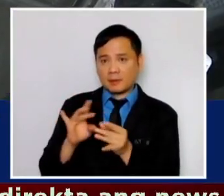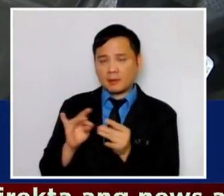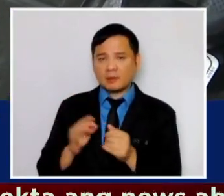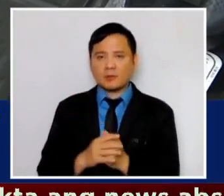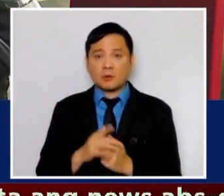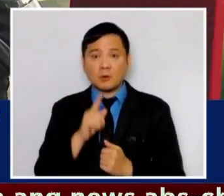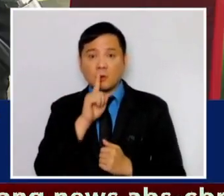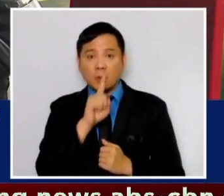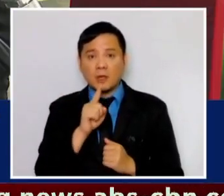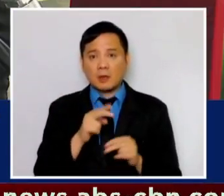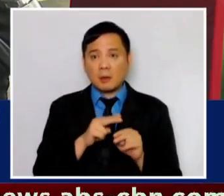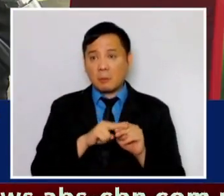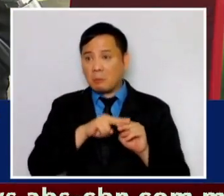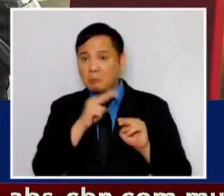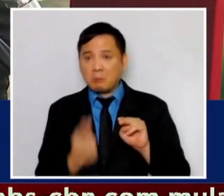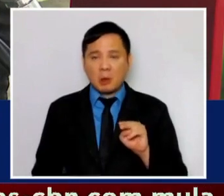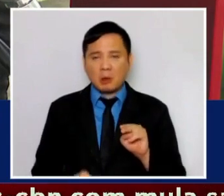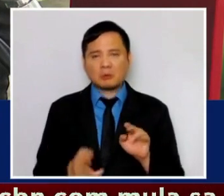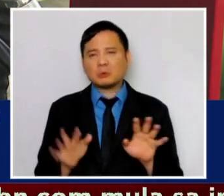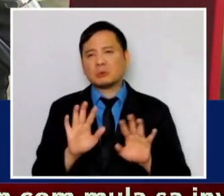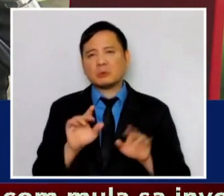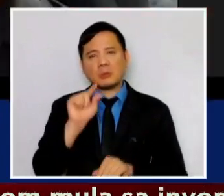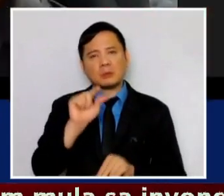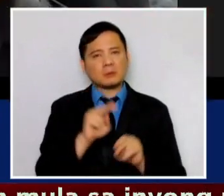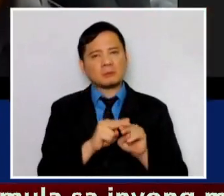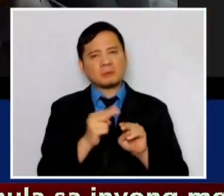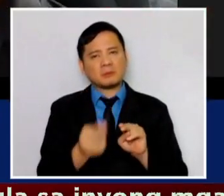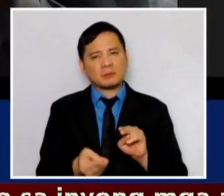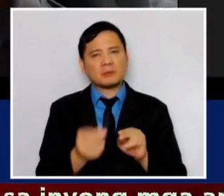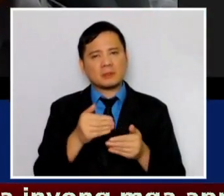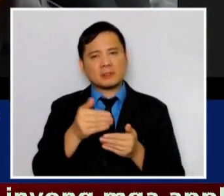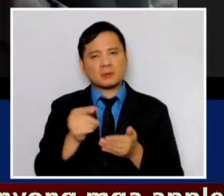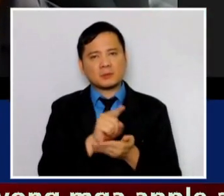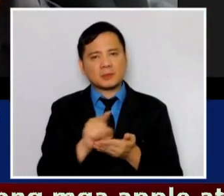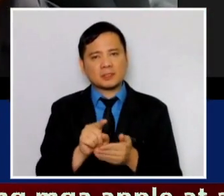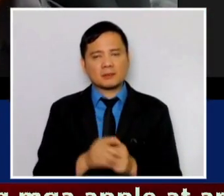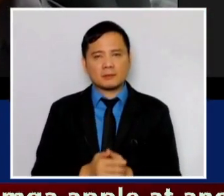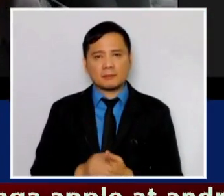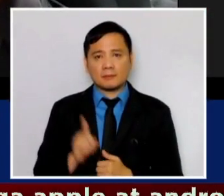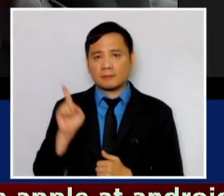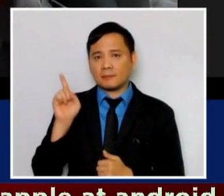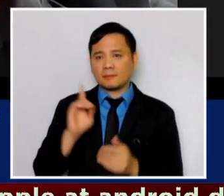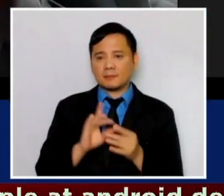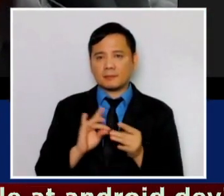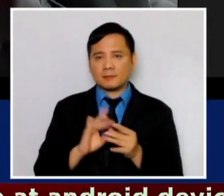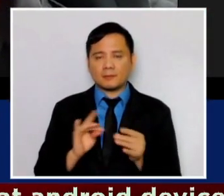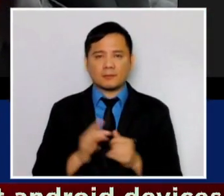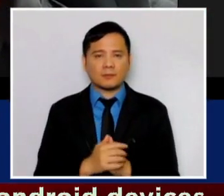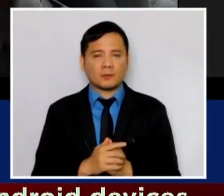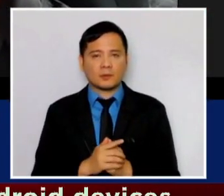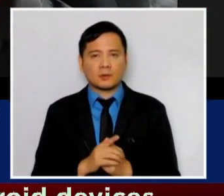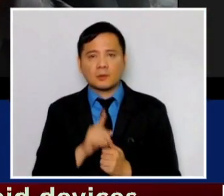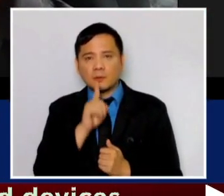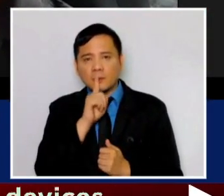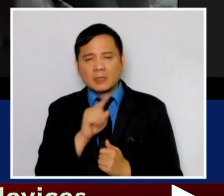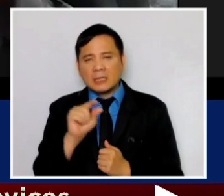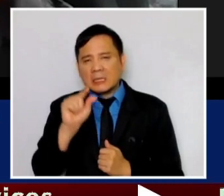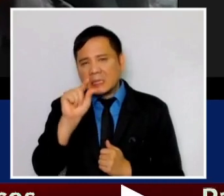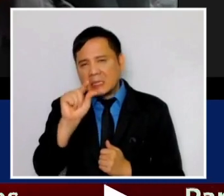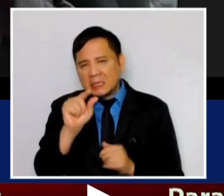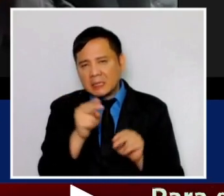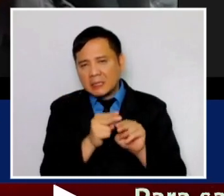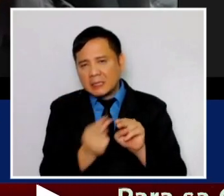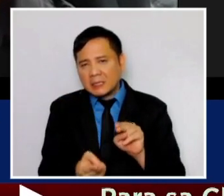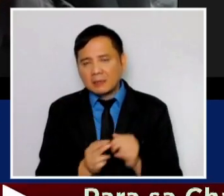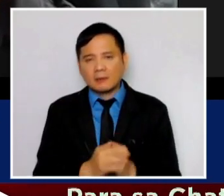big-time oil price hike ang magiging rollback next week. For sure, mag-roll back yan next week. Okay. Pero anong tansya mo?